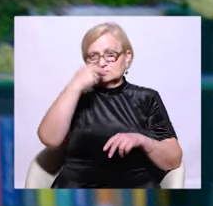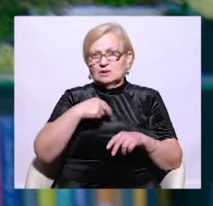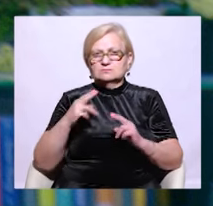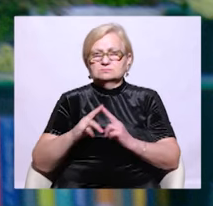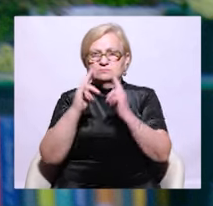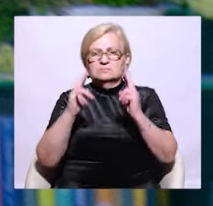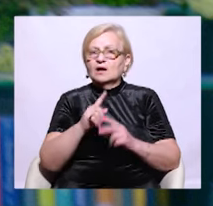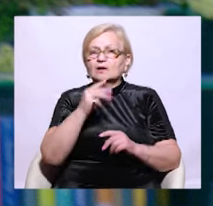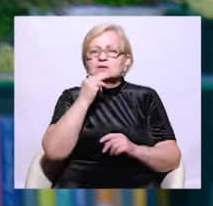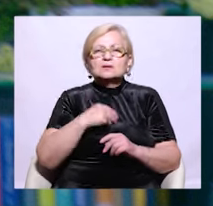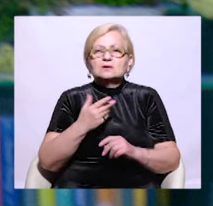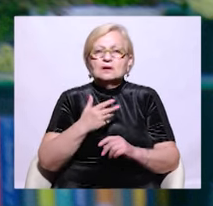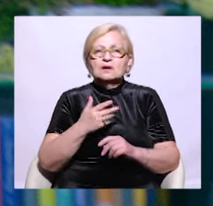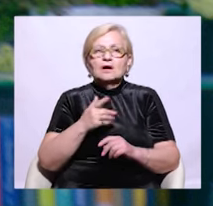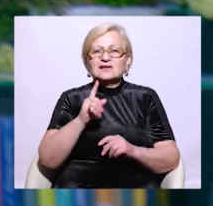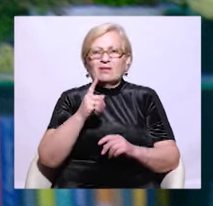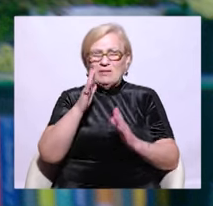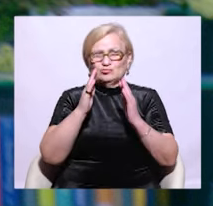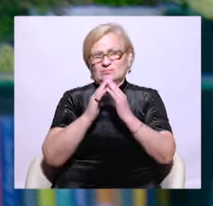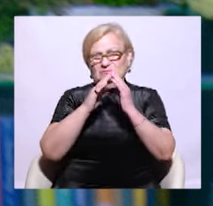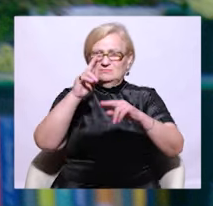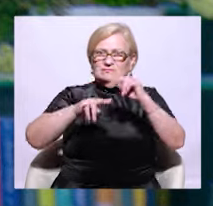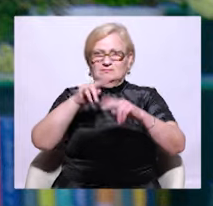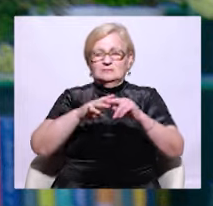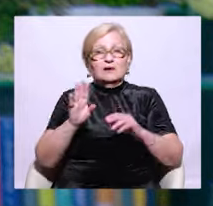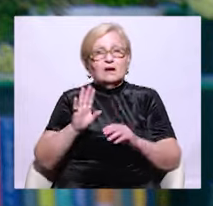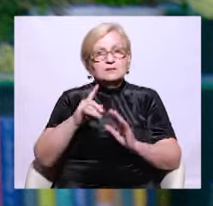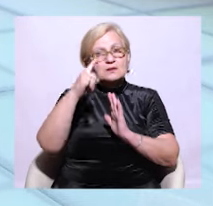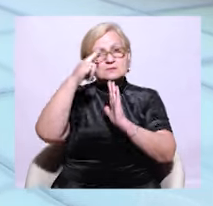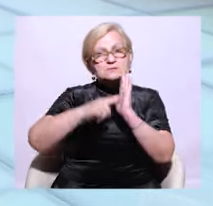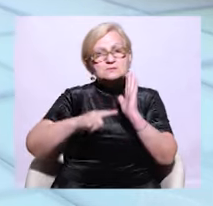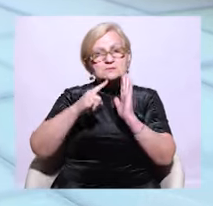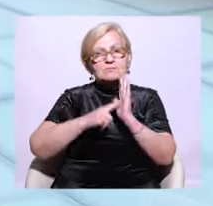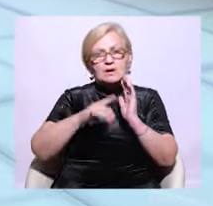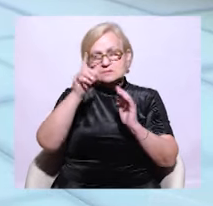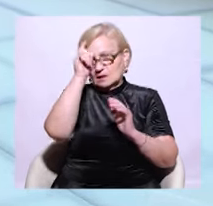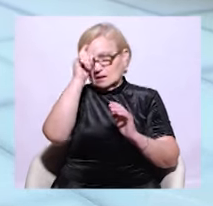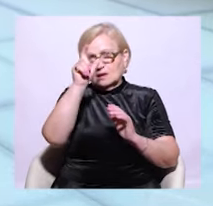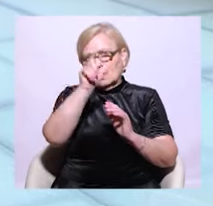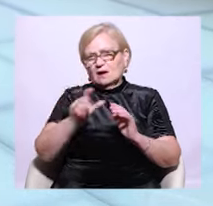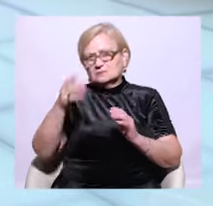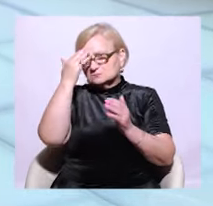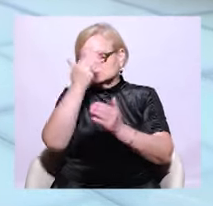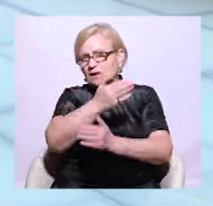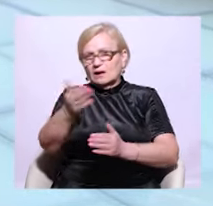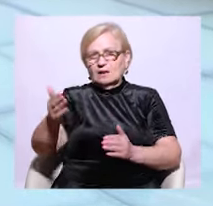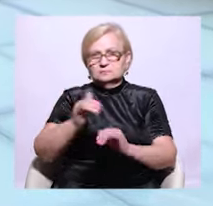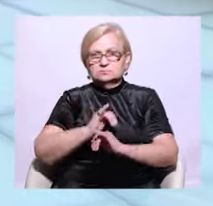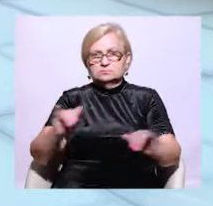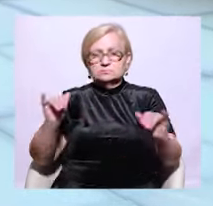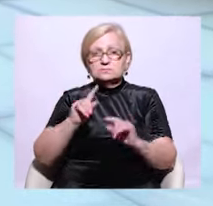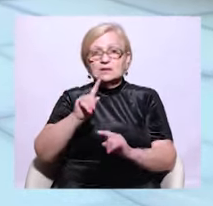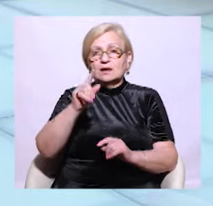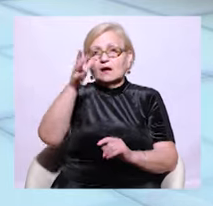მშენებლობა? ეს არის რწმენის გამტკიცება პირველ რიგში, მეორე რიგში და ასევე პირველ რიგში ეს არის